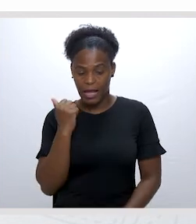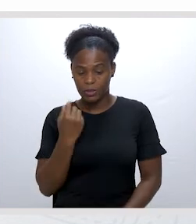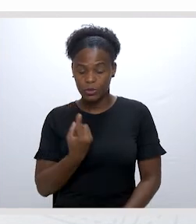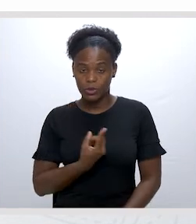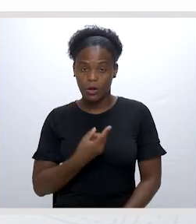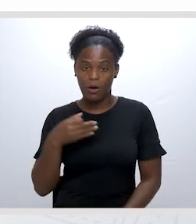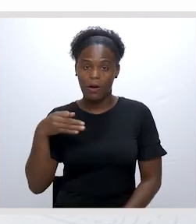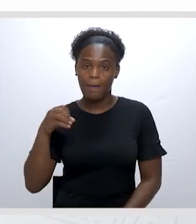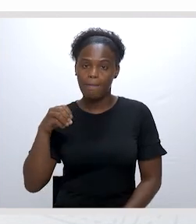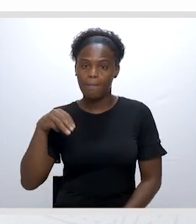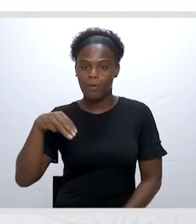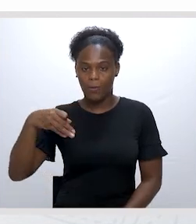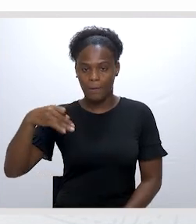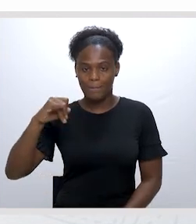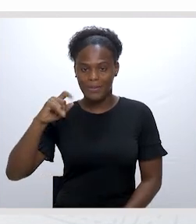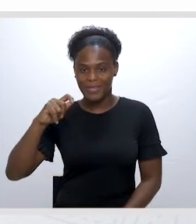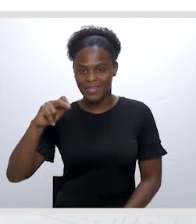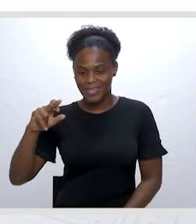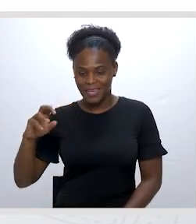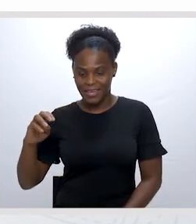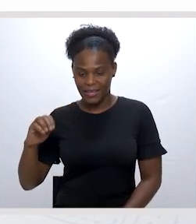ils sont pompiers.